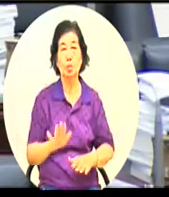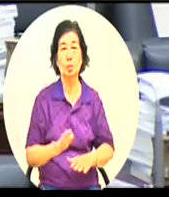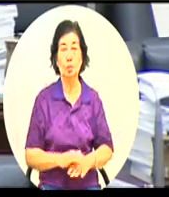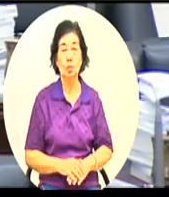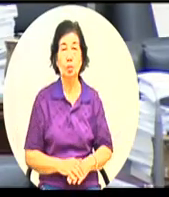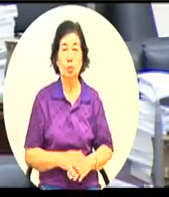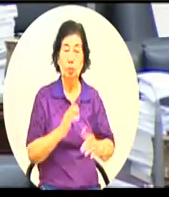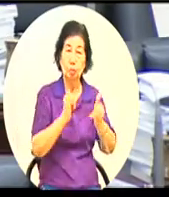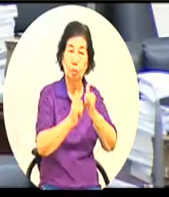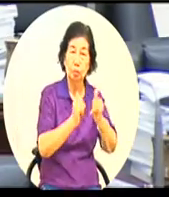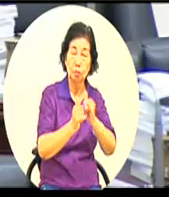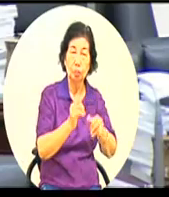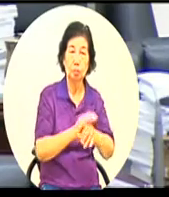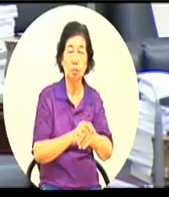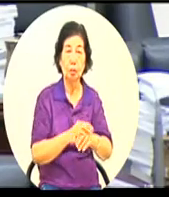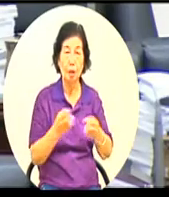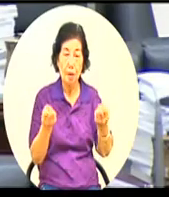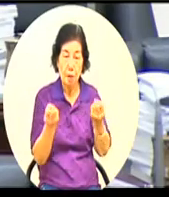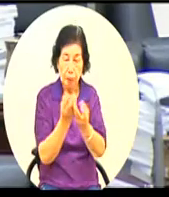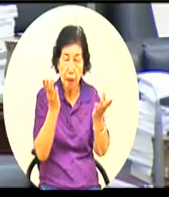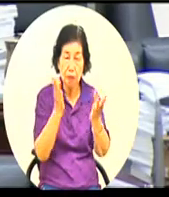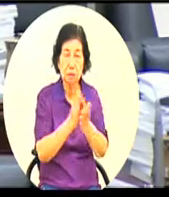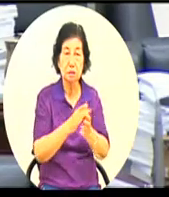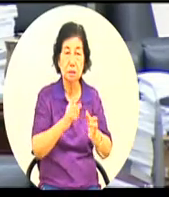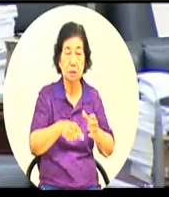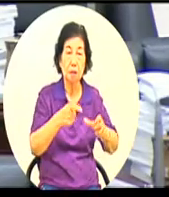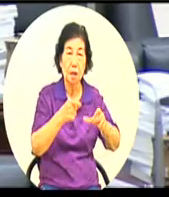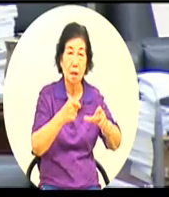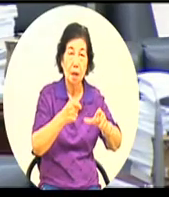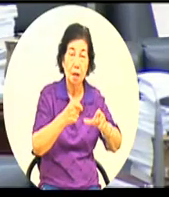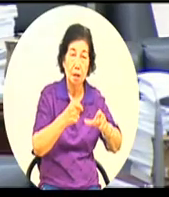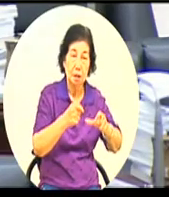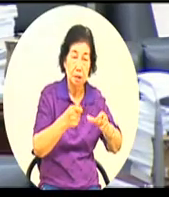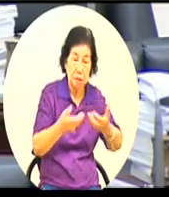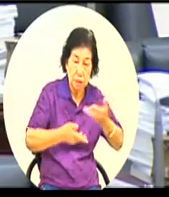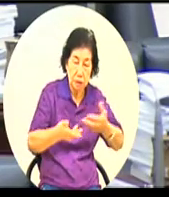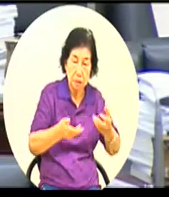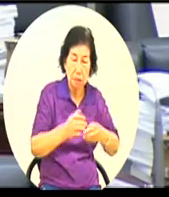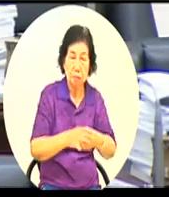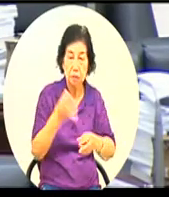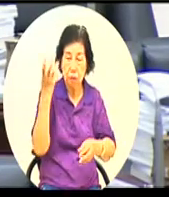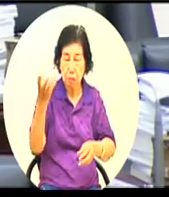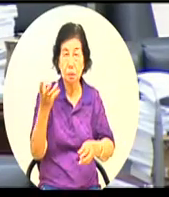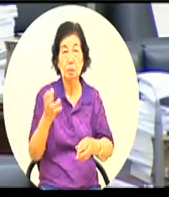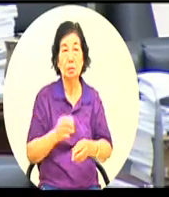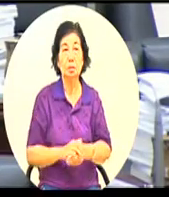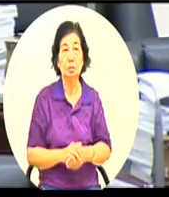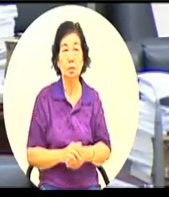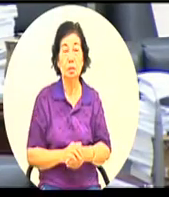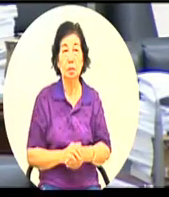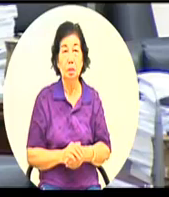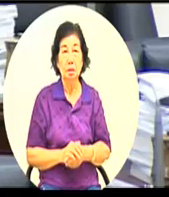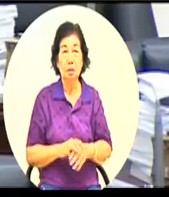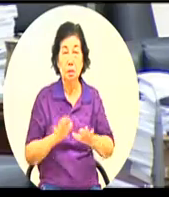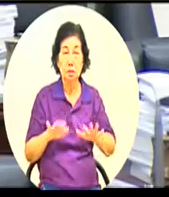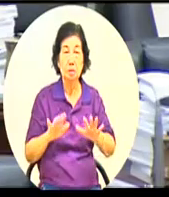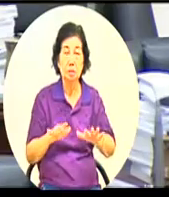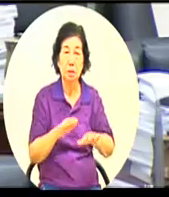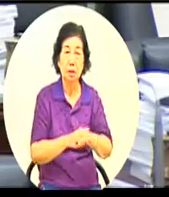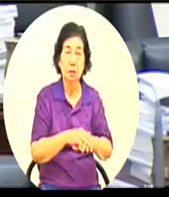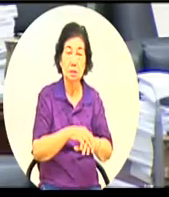百姓公安事故发生遐严重，你竟然还阁要抓人，